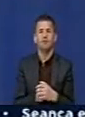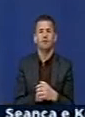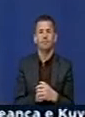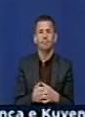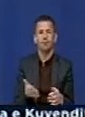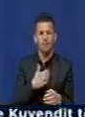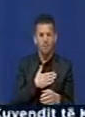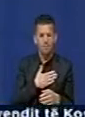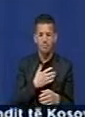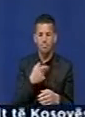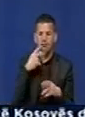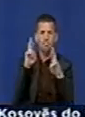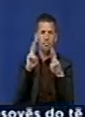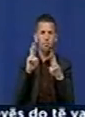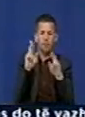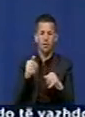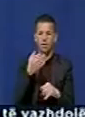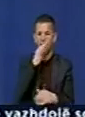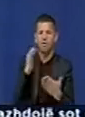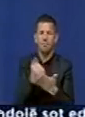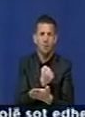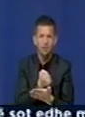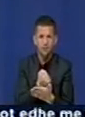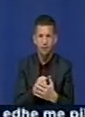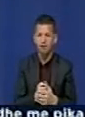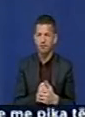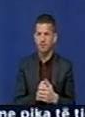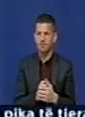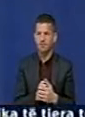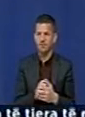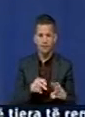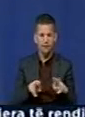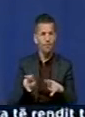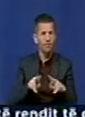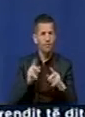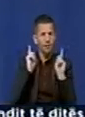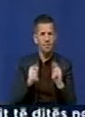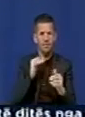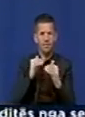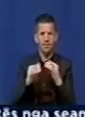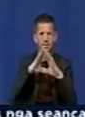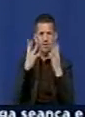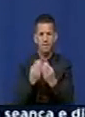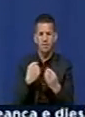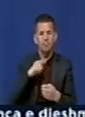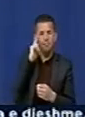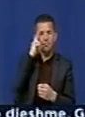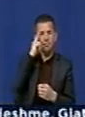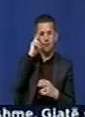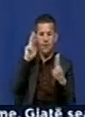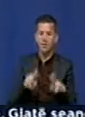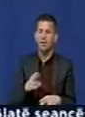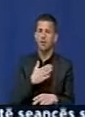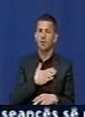prapë se prapë kam shpresë që ne do dalim më të fituar. Drejtësia duhet jetë njësoj për gjithë, prandaj ne mendojmë se drejta